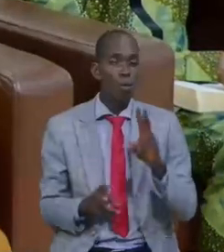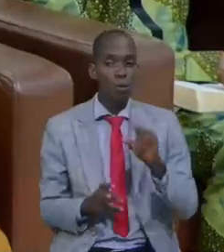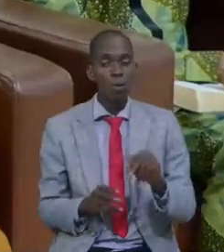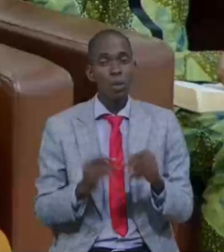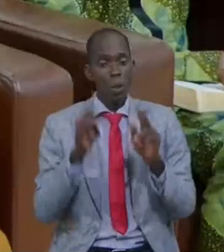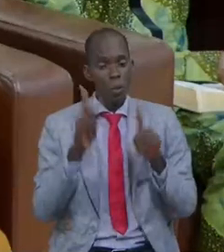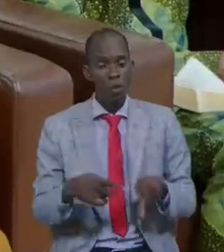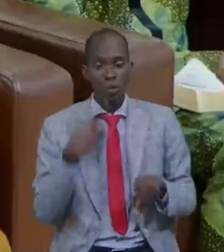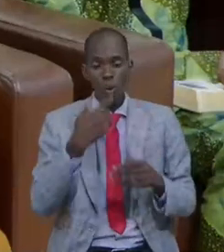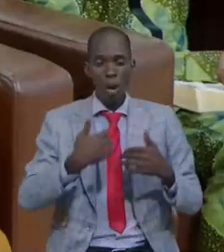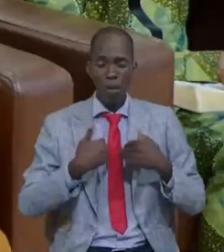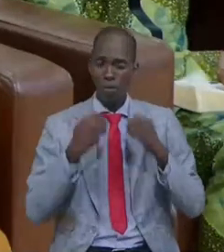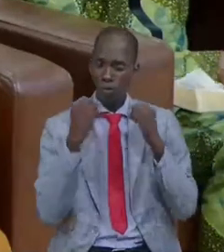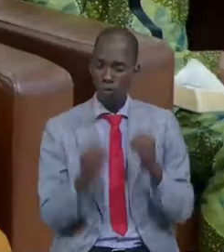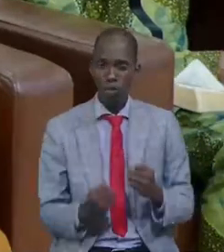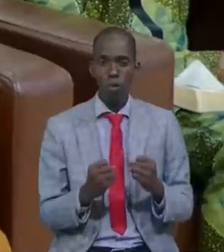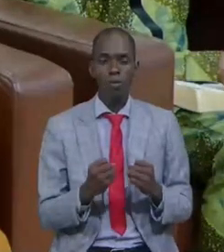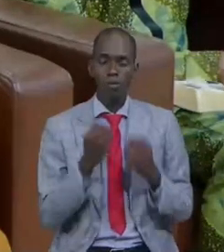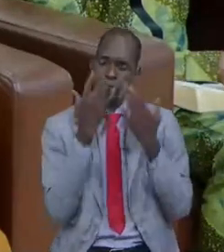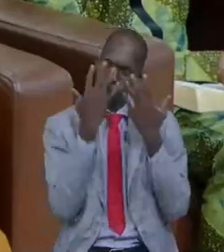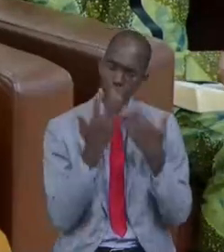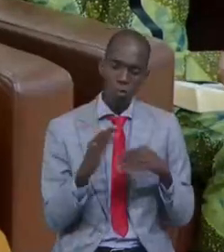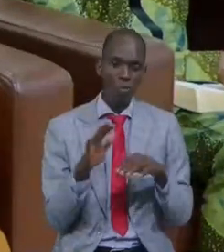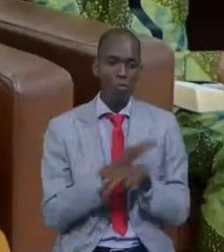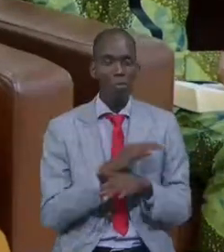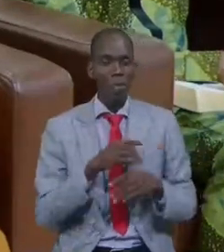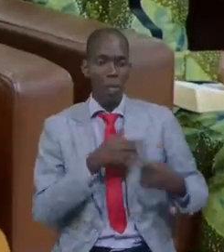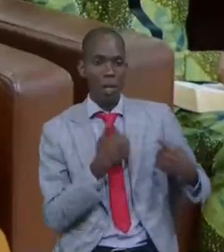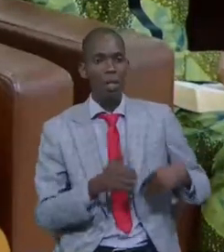bonne confession. Ils ont dit, nous avons péché.